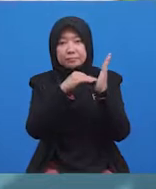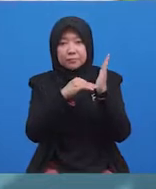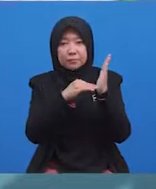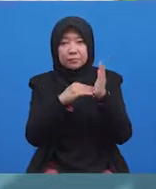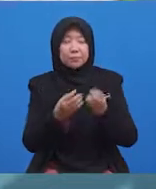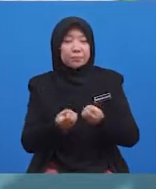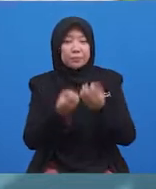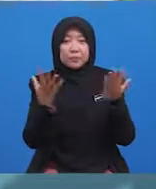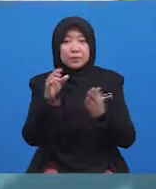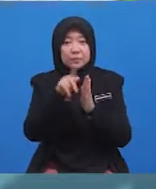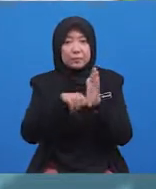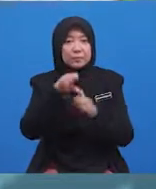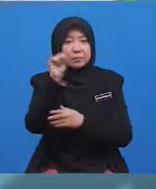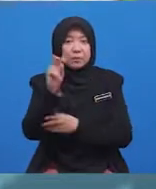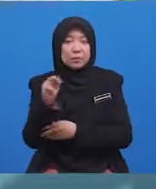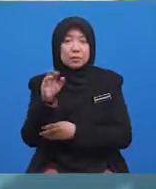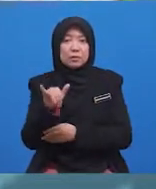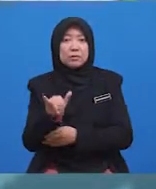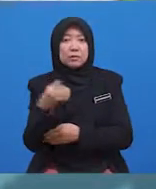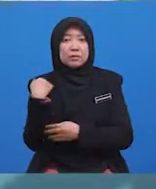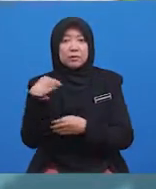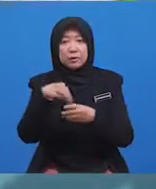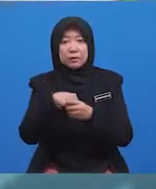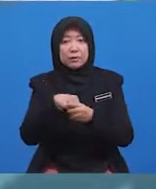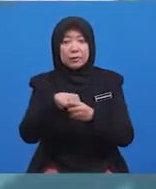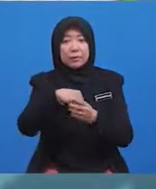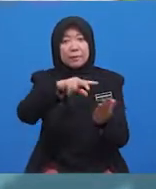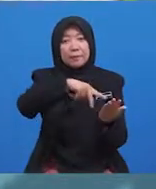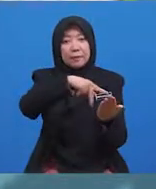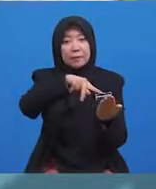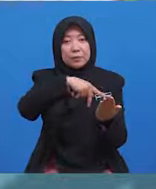banyak persoalan yang terdapat dalam pantun tersebut.